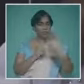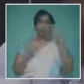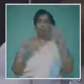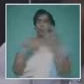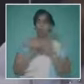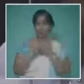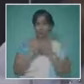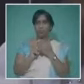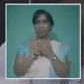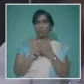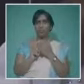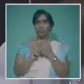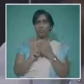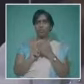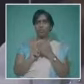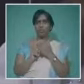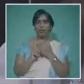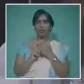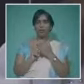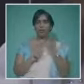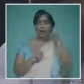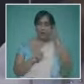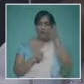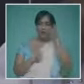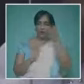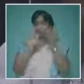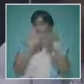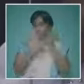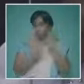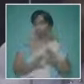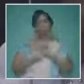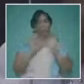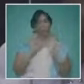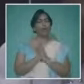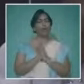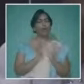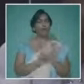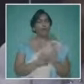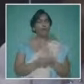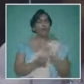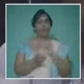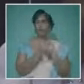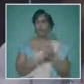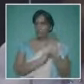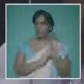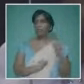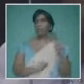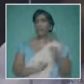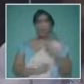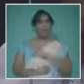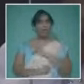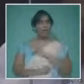සම්බන්ධව මත අර්ථ නිරූපණය කරනවා. සියලු දේ පුද්ගලීකරණයට පරිවර්තනය වෙනවා.